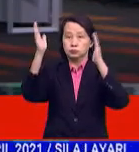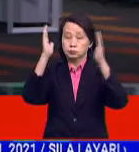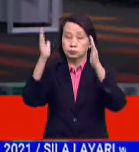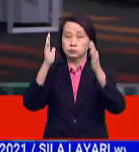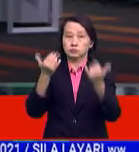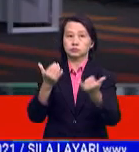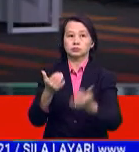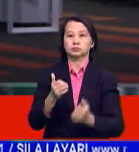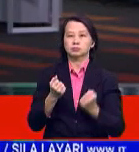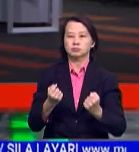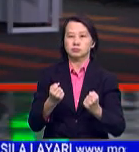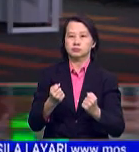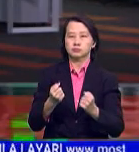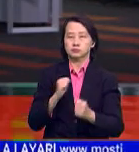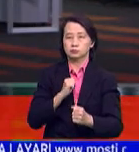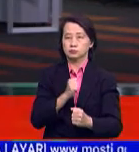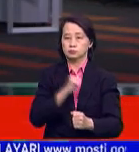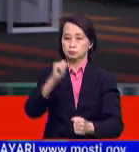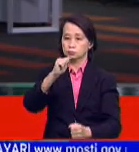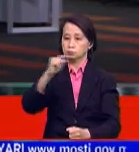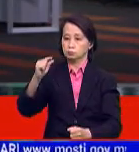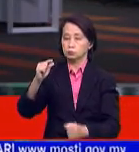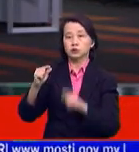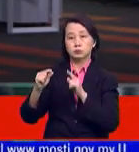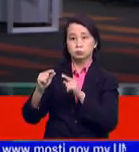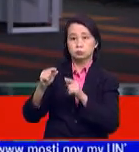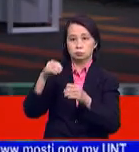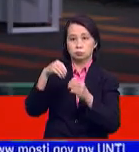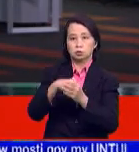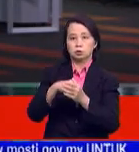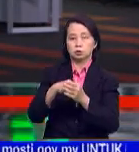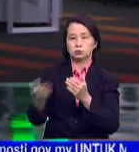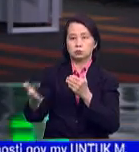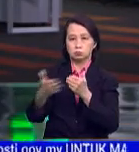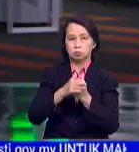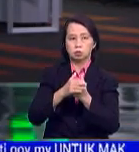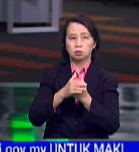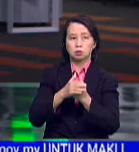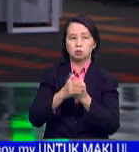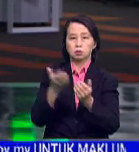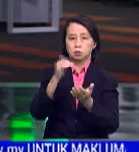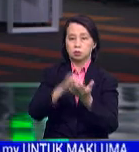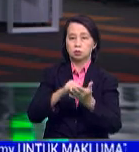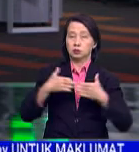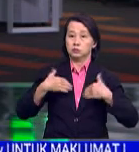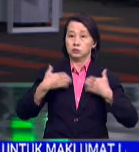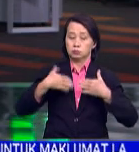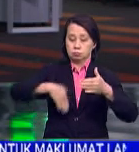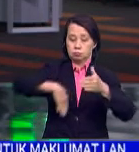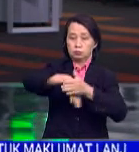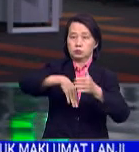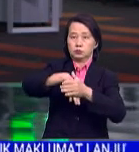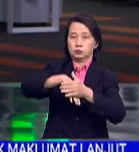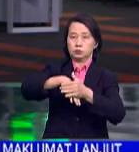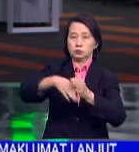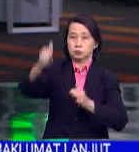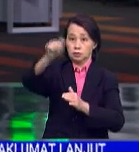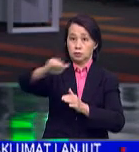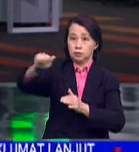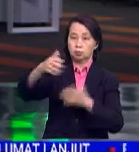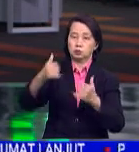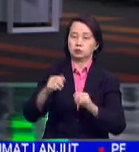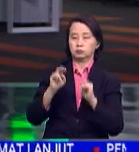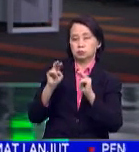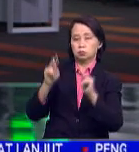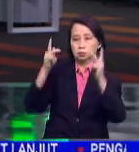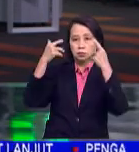yo yo Kisame ahli gabungan adalah kunci dalam mengembalikan semula kemeriahan bola sepak di Asia demikian pandangan